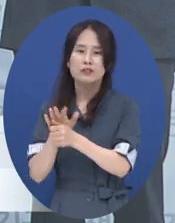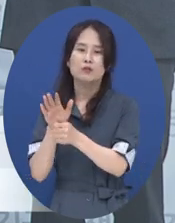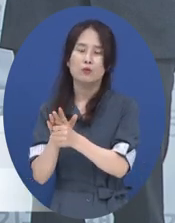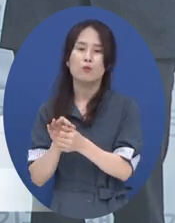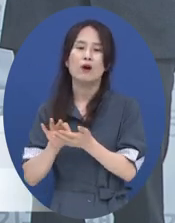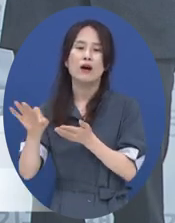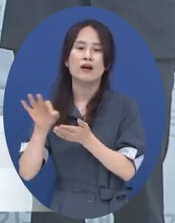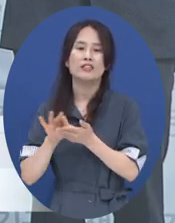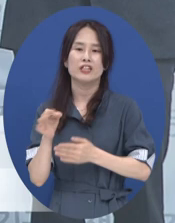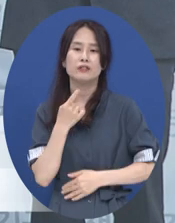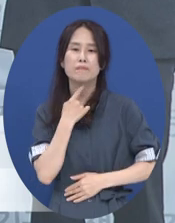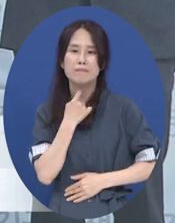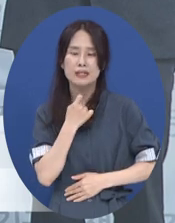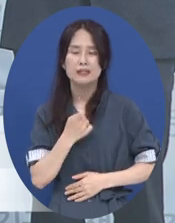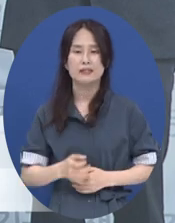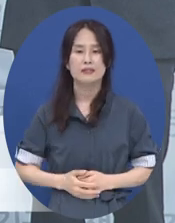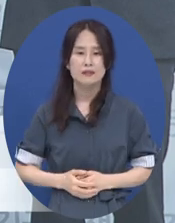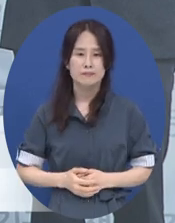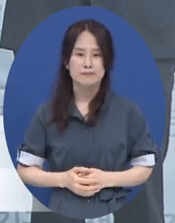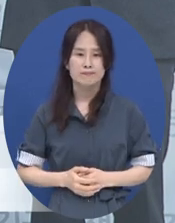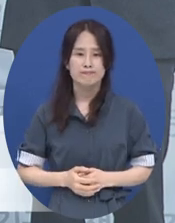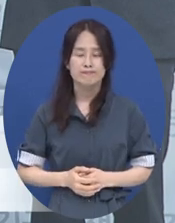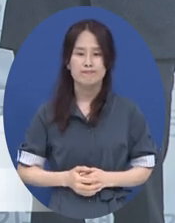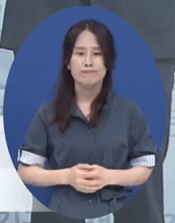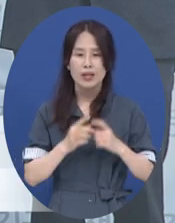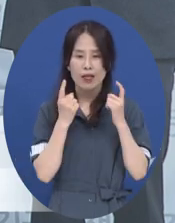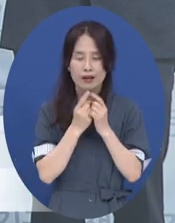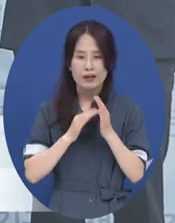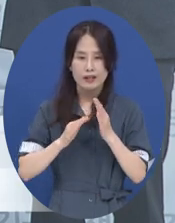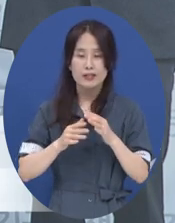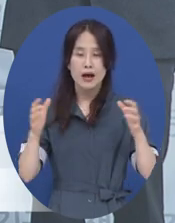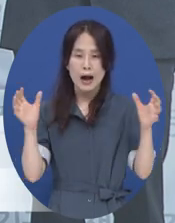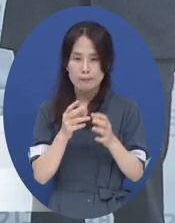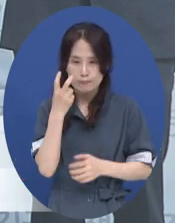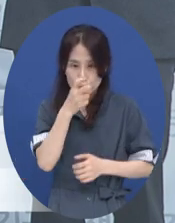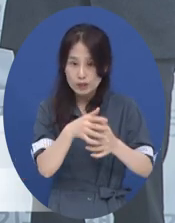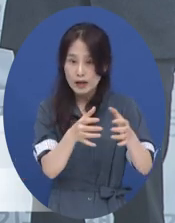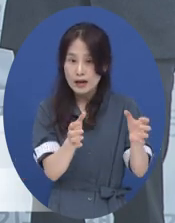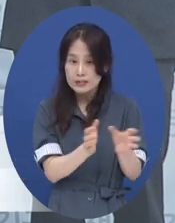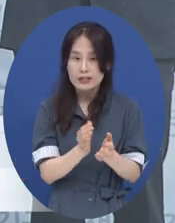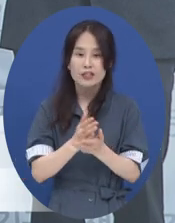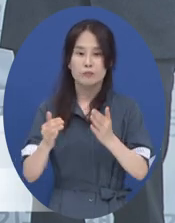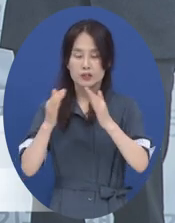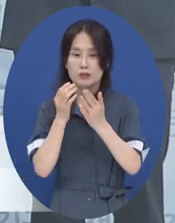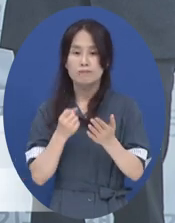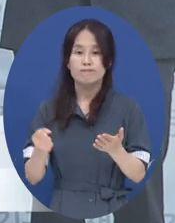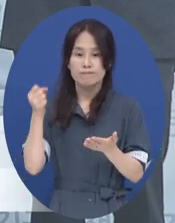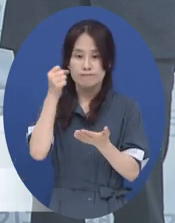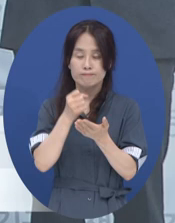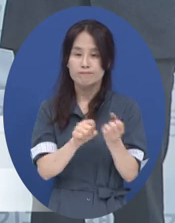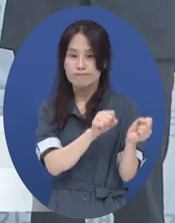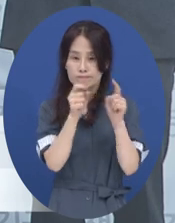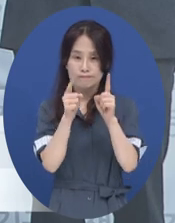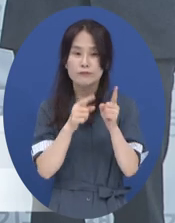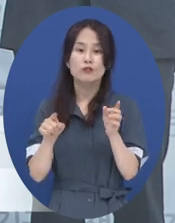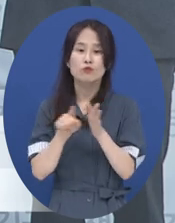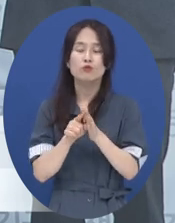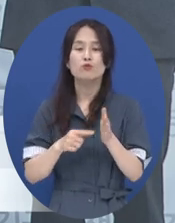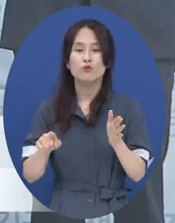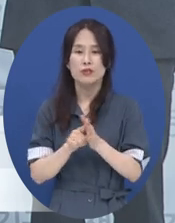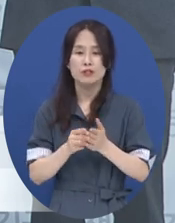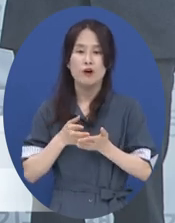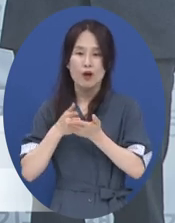실제 생활하는 양로시설로 보낸 것으로 드러났습니다. 민관 합동조사단은 나눔의 집 정상화를 위한 민관 협의회